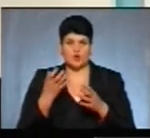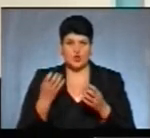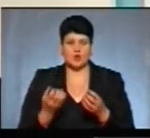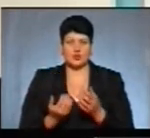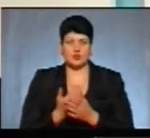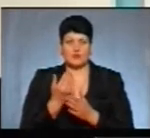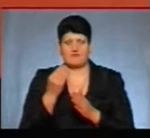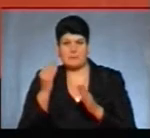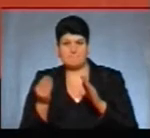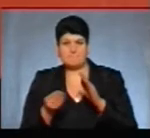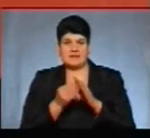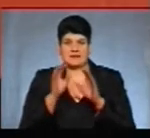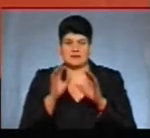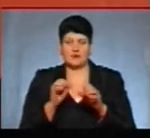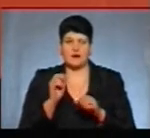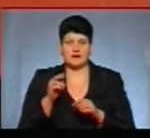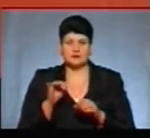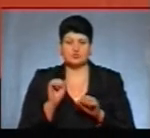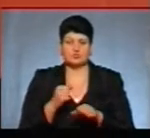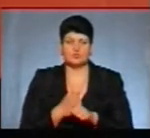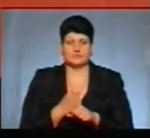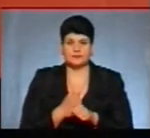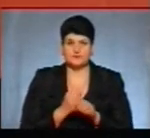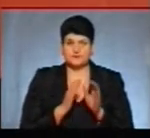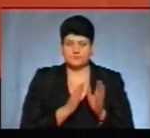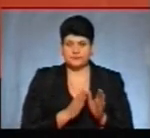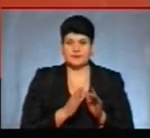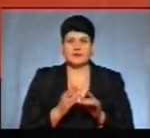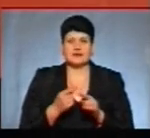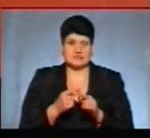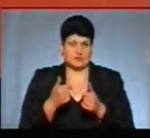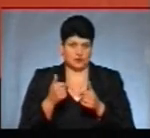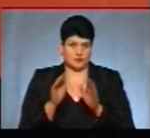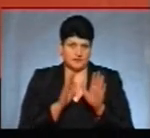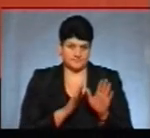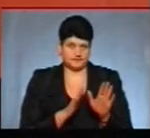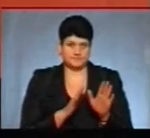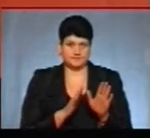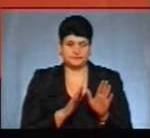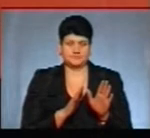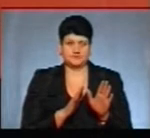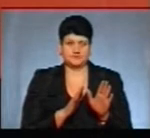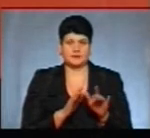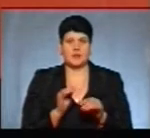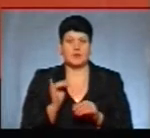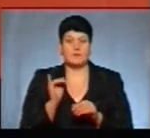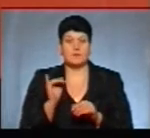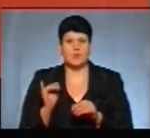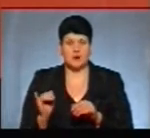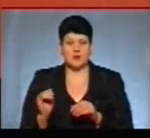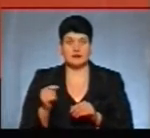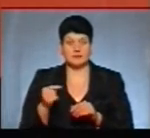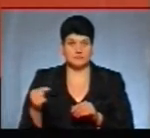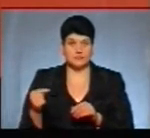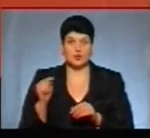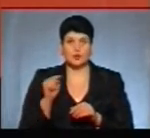акти, щоб його можна було втілювати в життя. Це добра новина. Погано в тому, що насильство